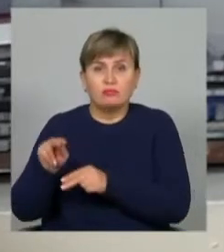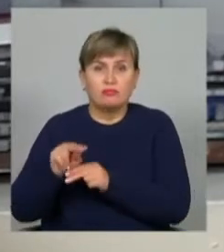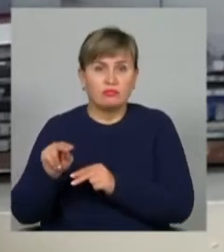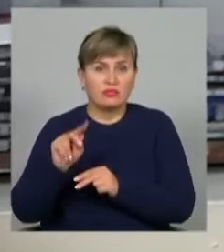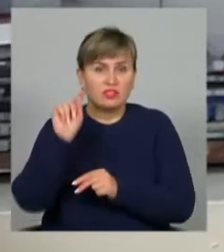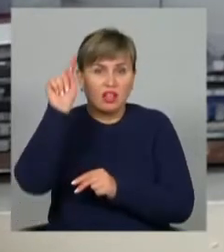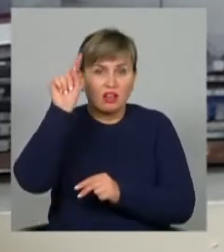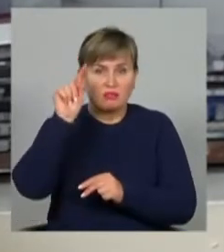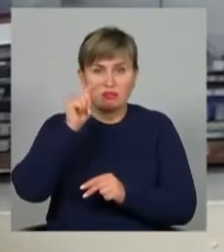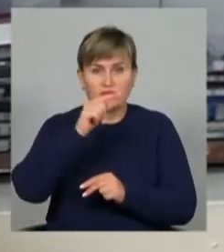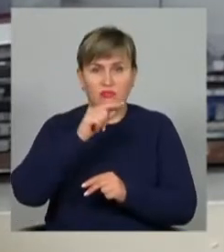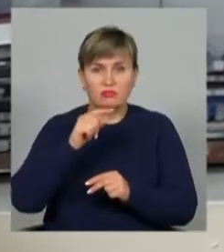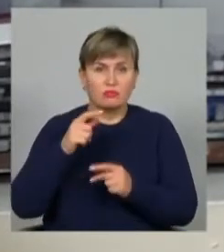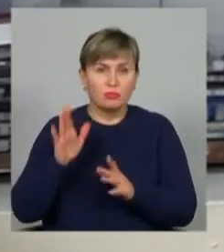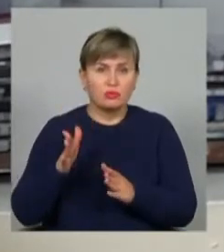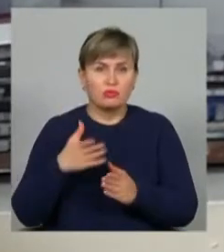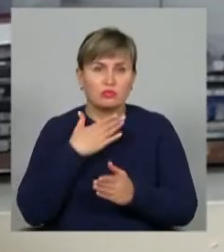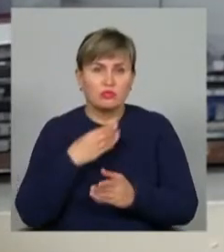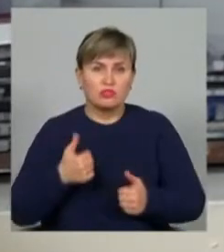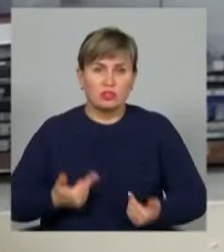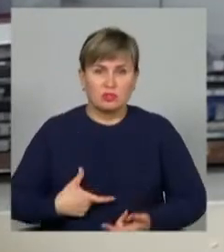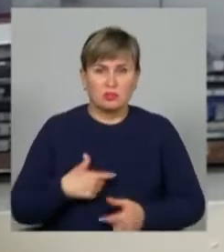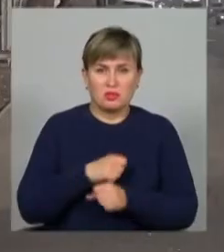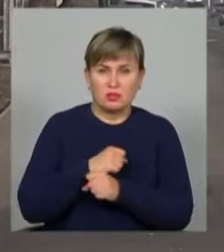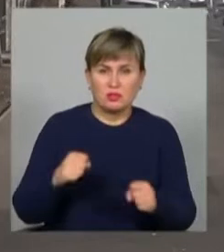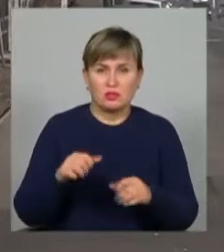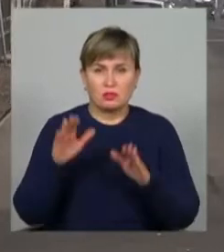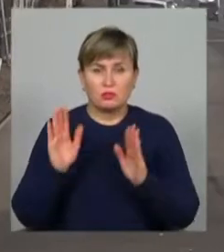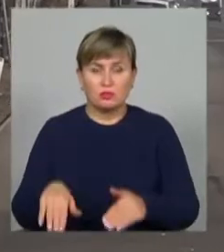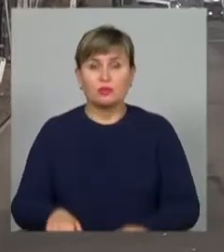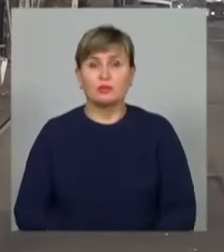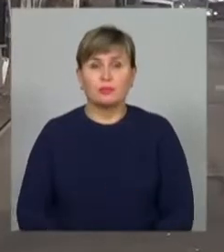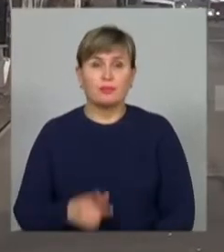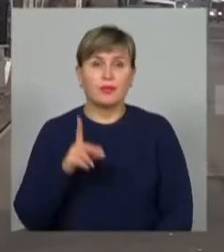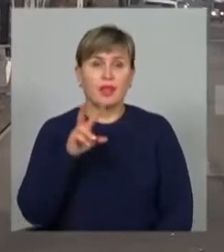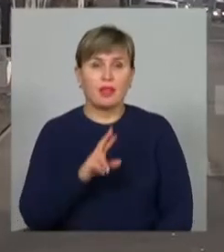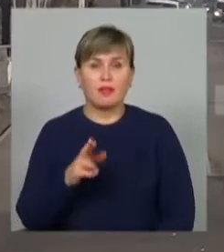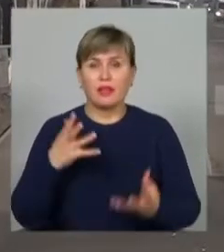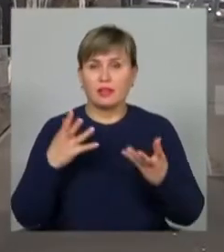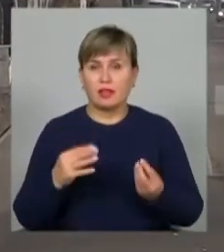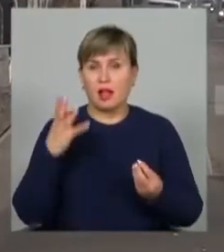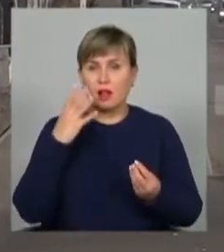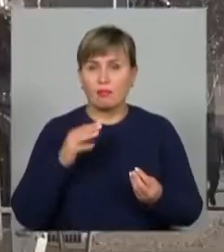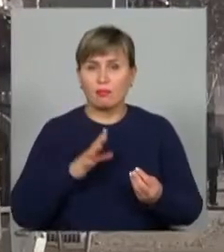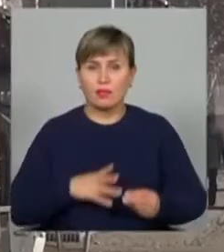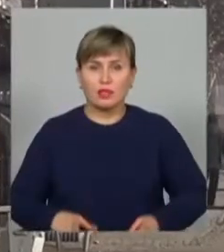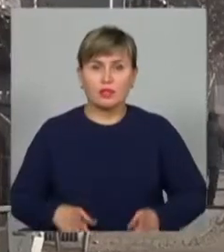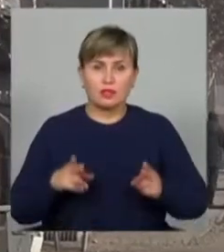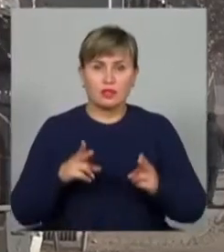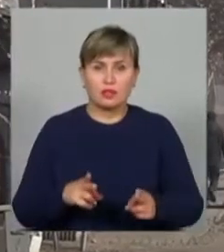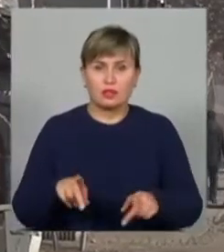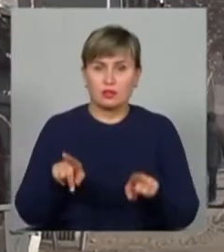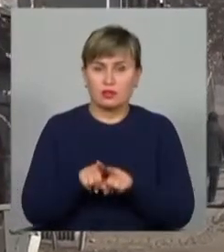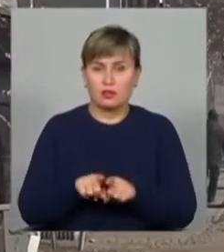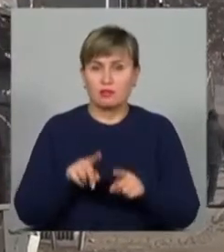человек фактически готовый экстремист, готовый террорист. То, что в первые январские дни на Алматы была совершена террористическая атака с